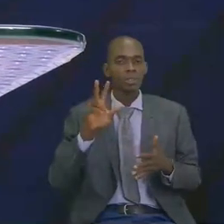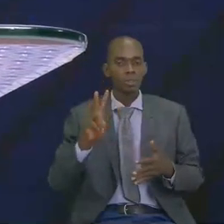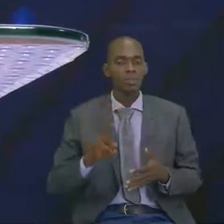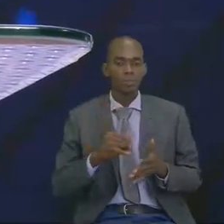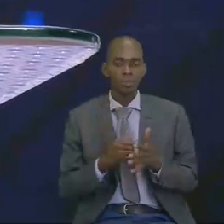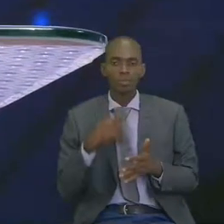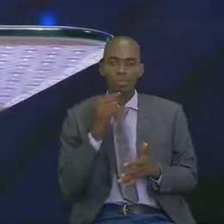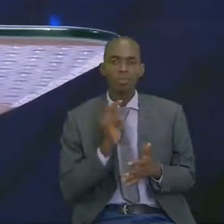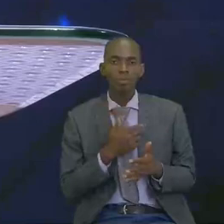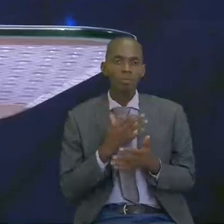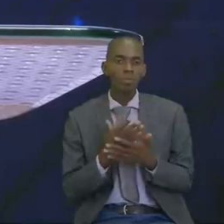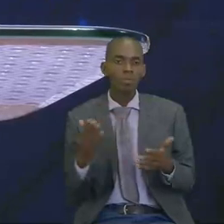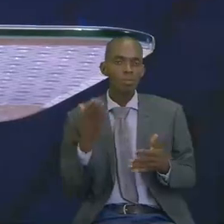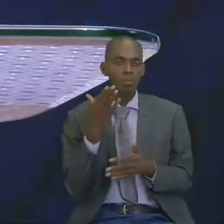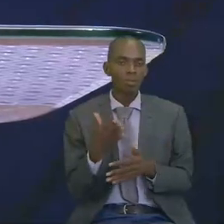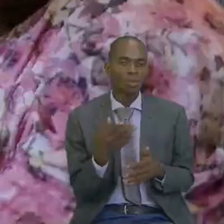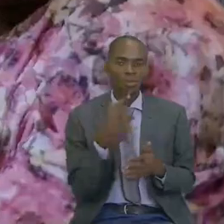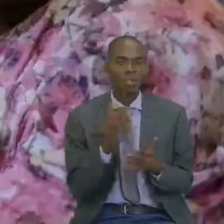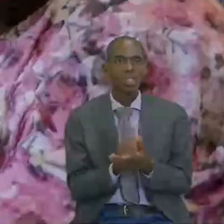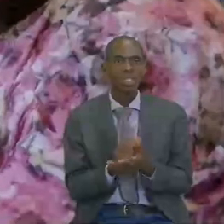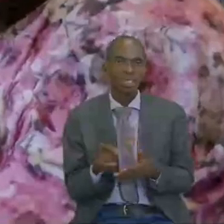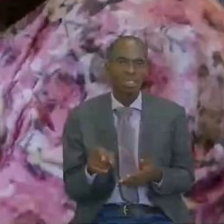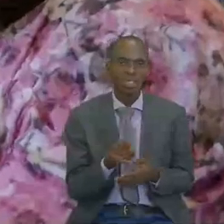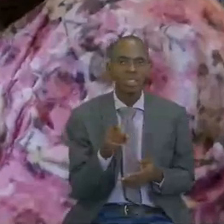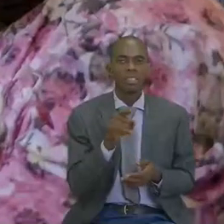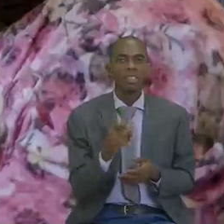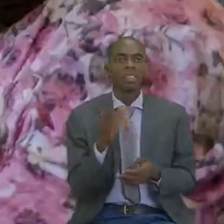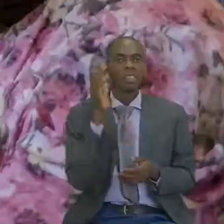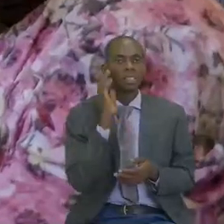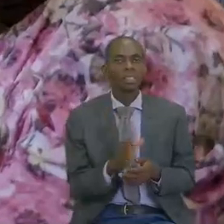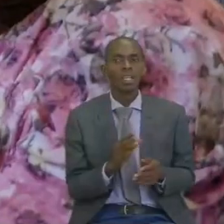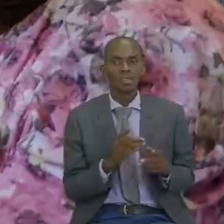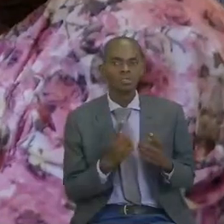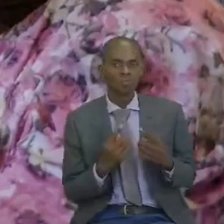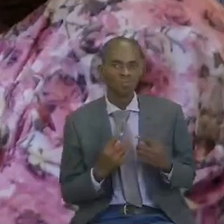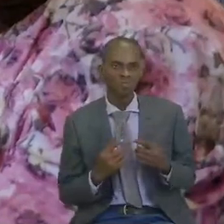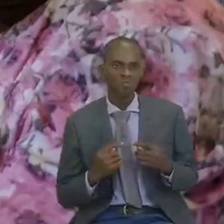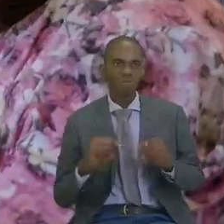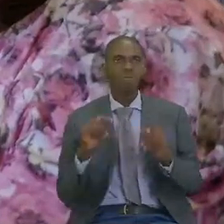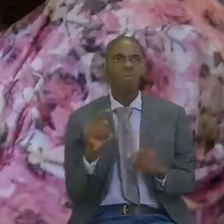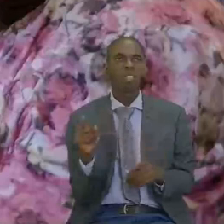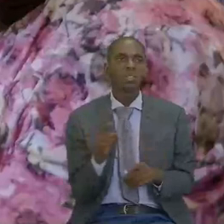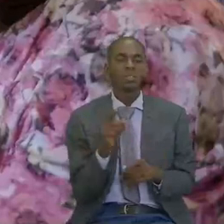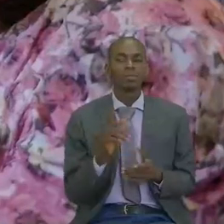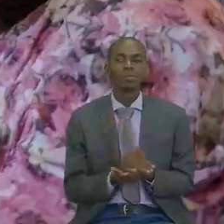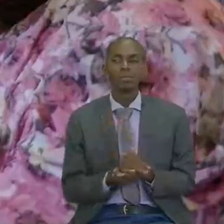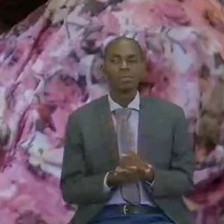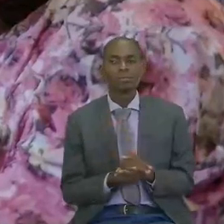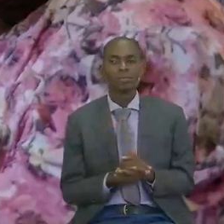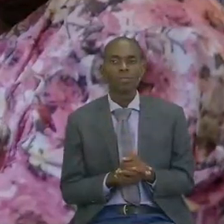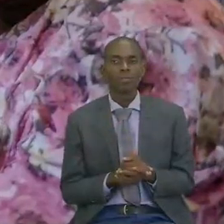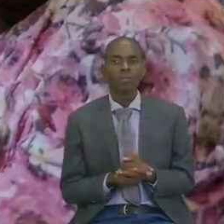32 dit, « On te chassera du milieu des hommes. » Il n'a pas